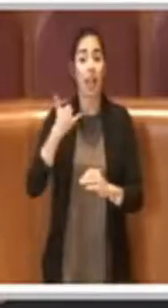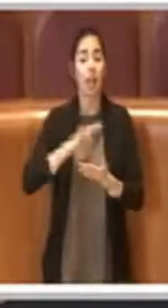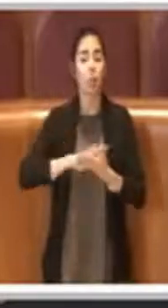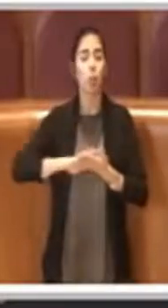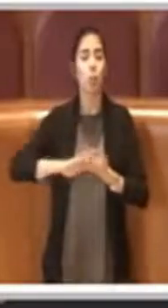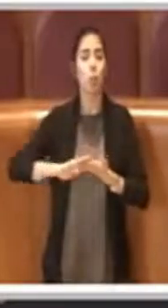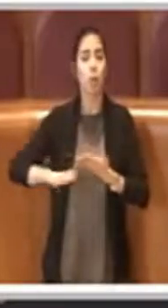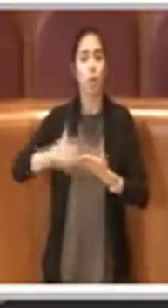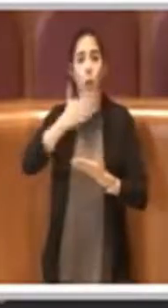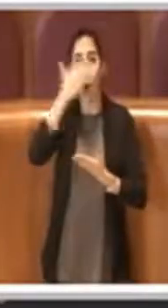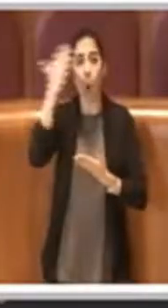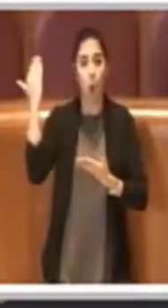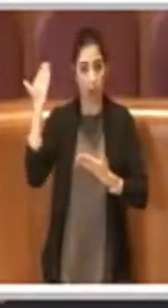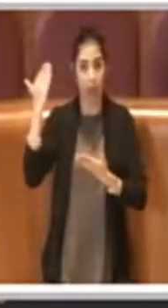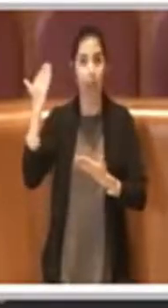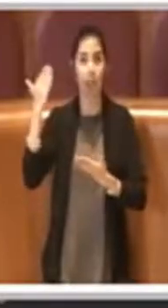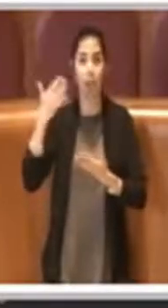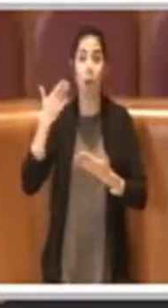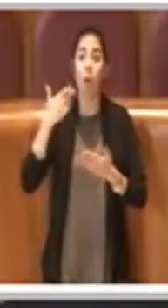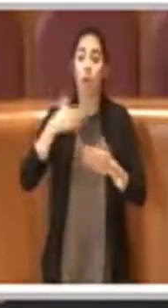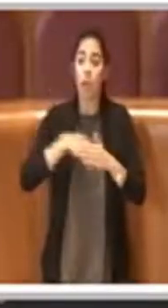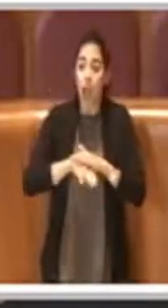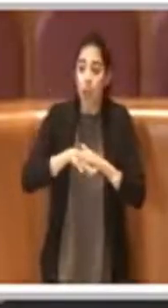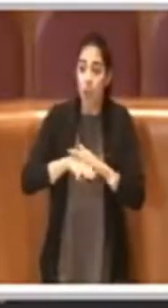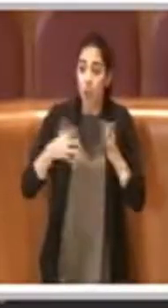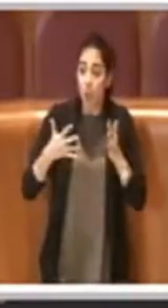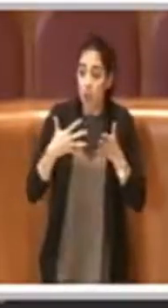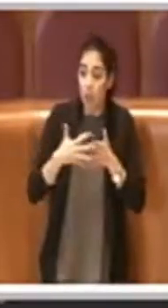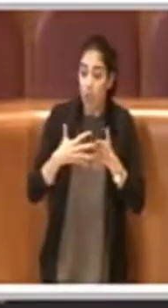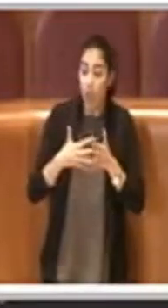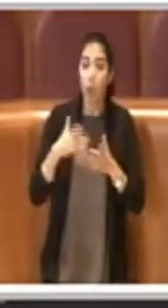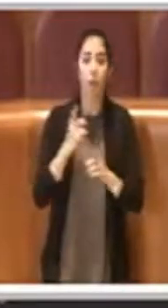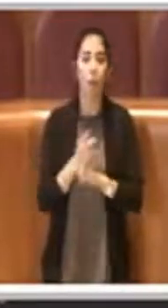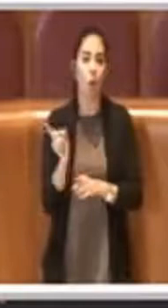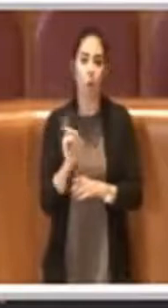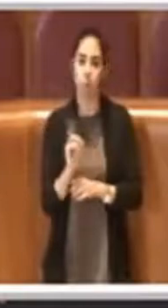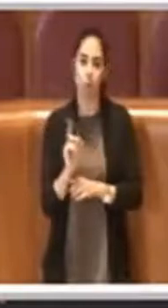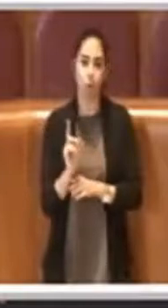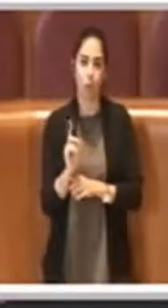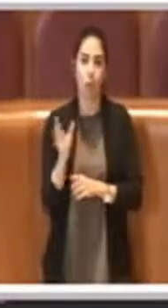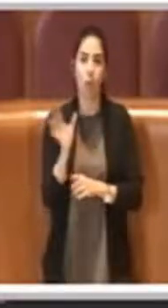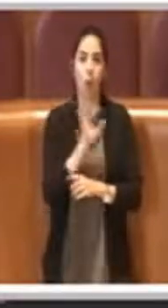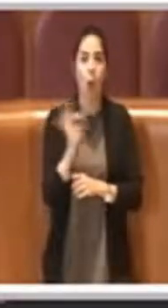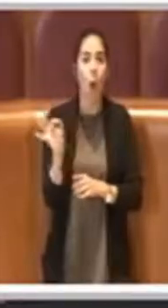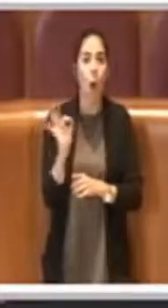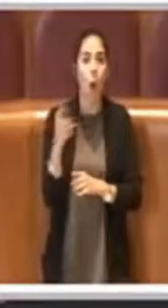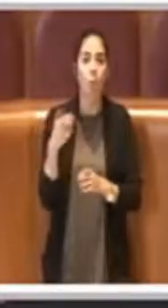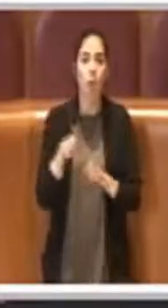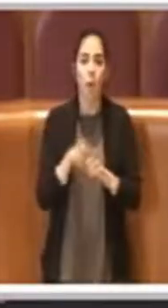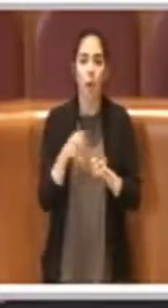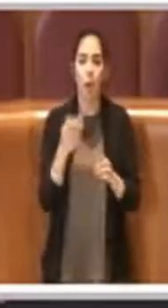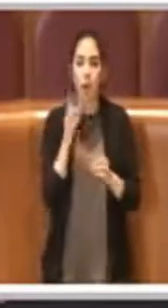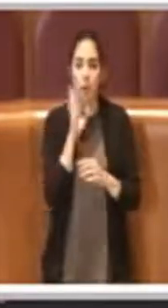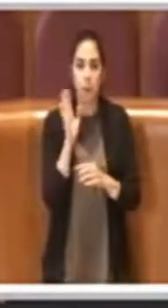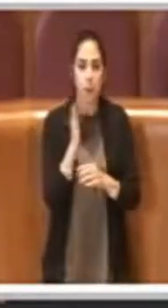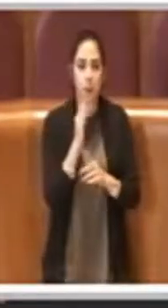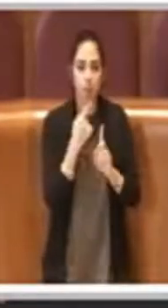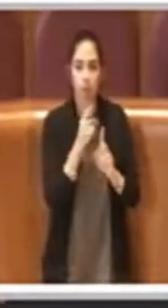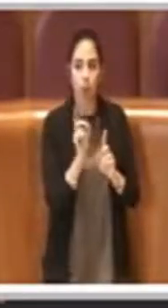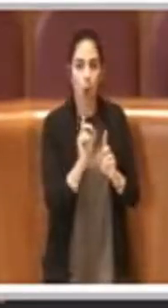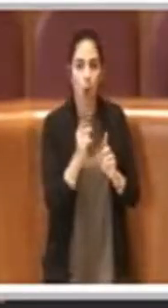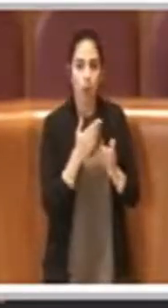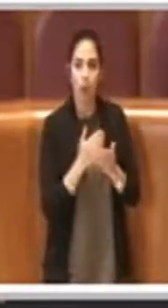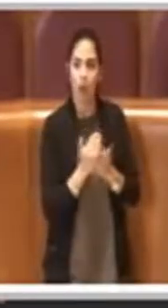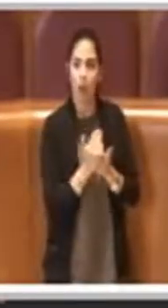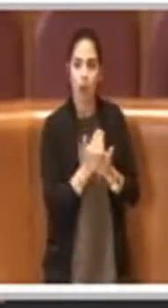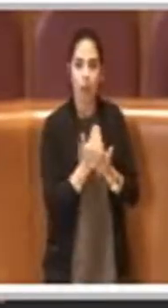non ha bisogno di nascondere le difficoltà, oppure di mettere la testa sotto al tappeto, perché le difficoltà ci sono, si affrontano